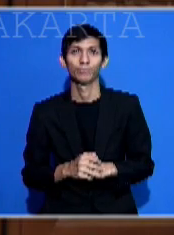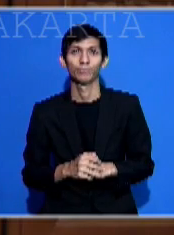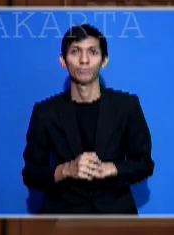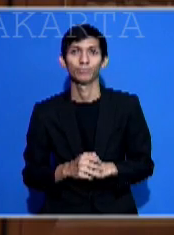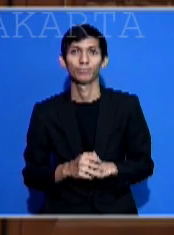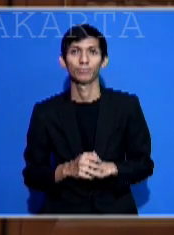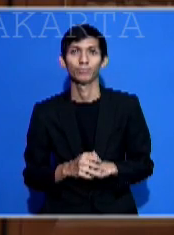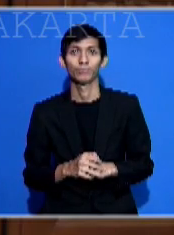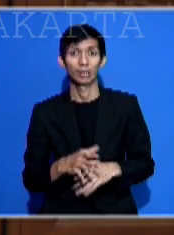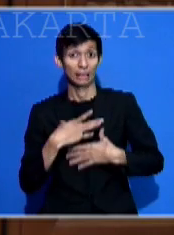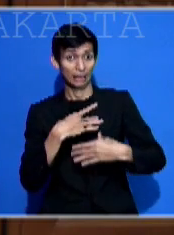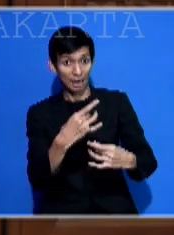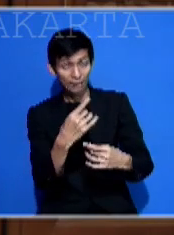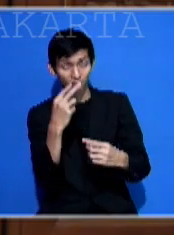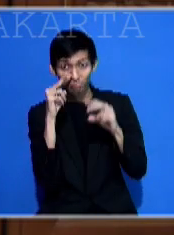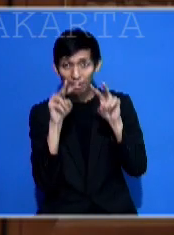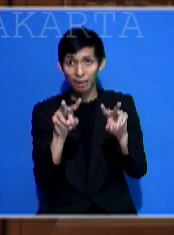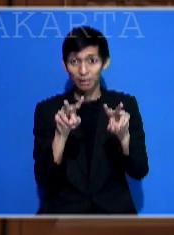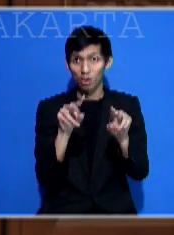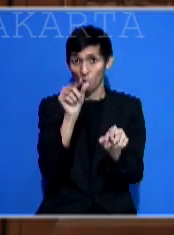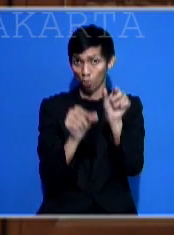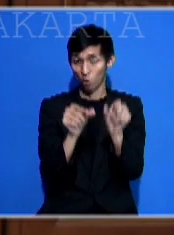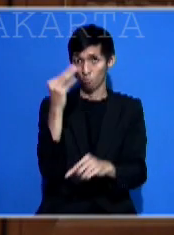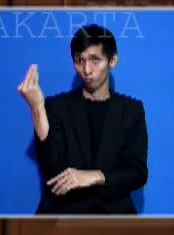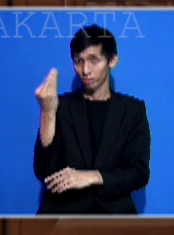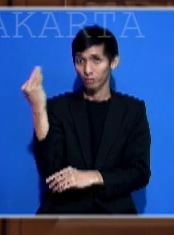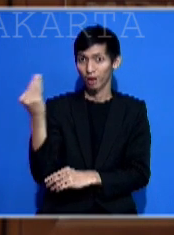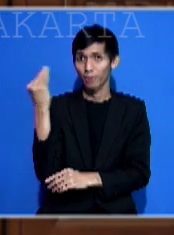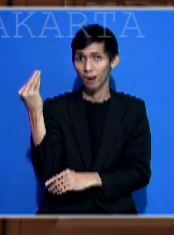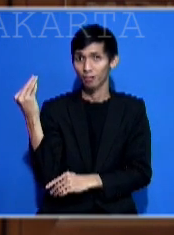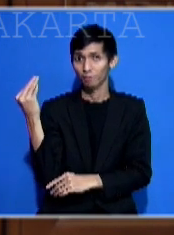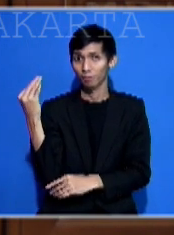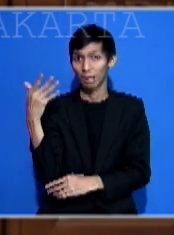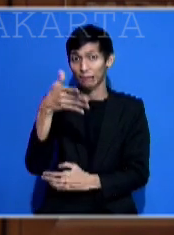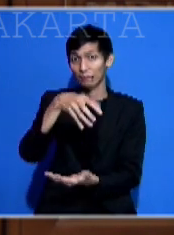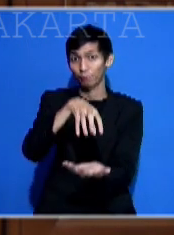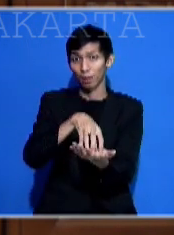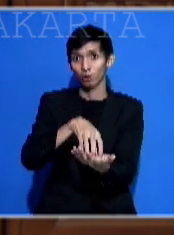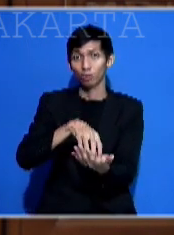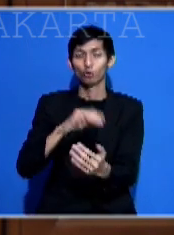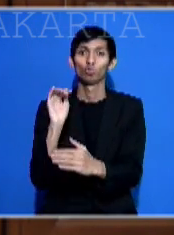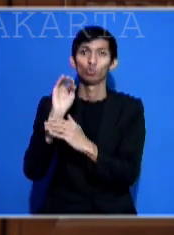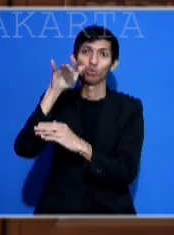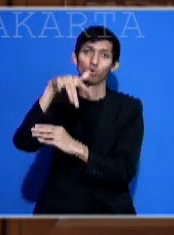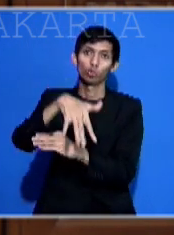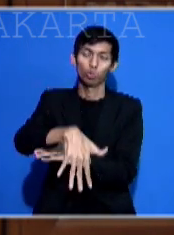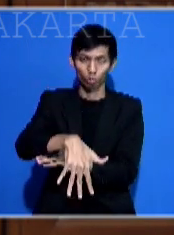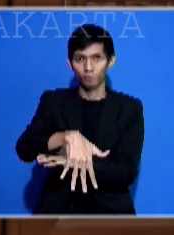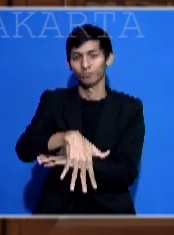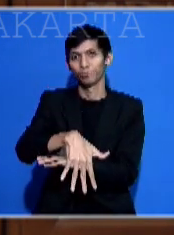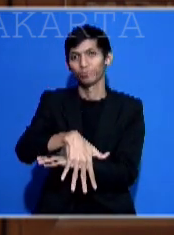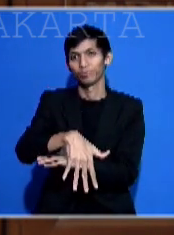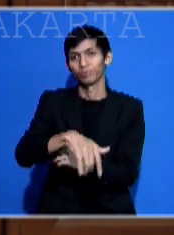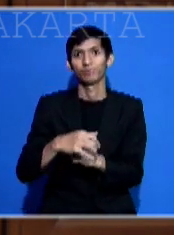Kangge narik kawigatosanipun para pelancong ingkang badhe ngendangi Curug Klimpang, pemerintah Kelurahan Purwosari nambahi srana